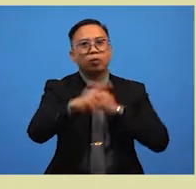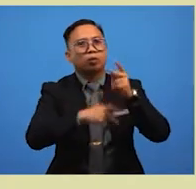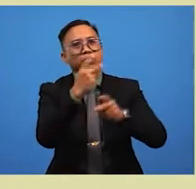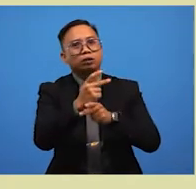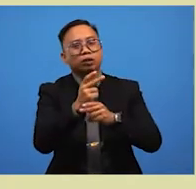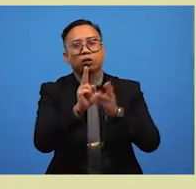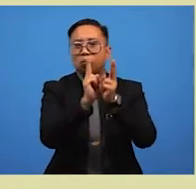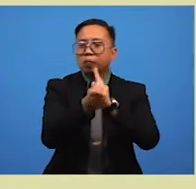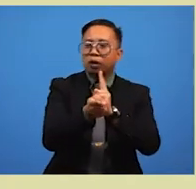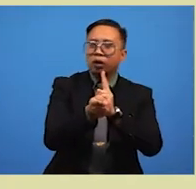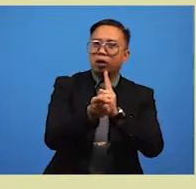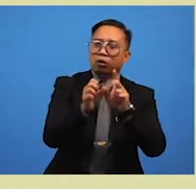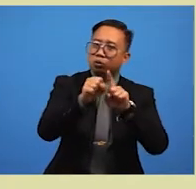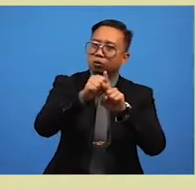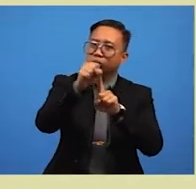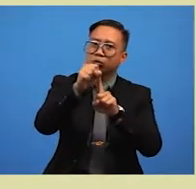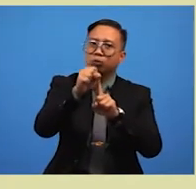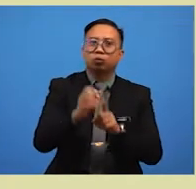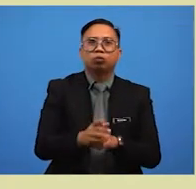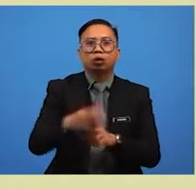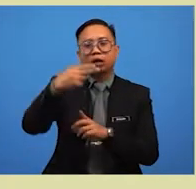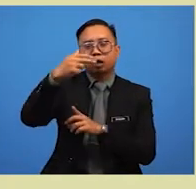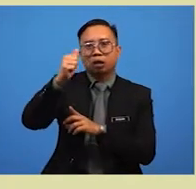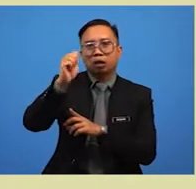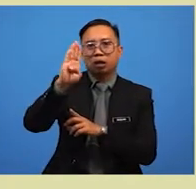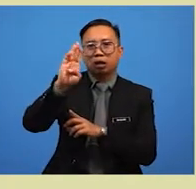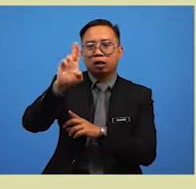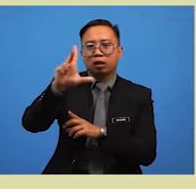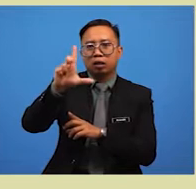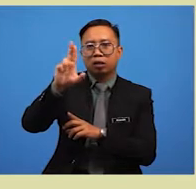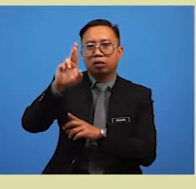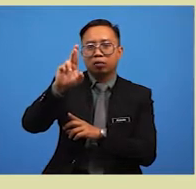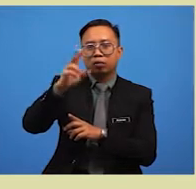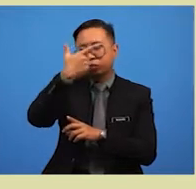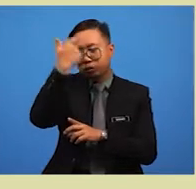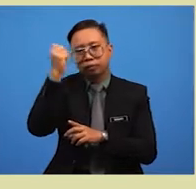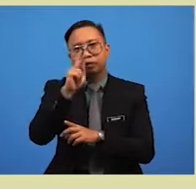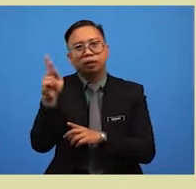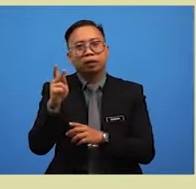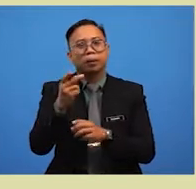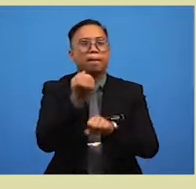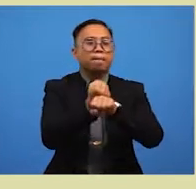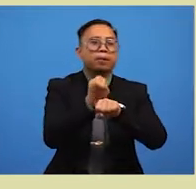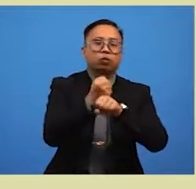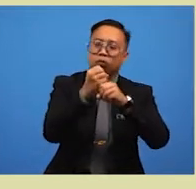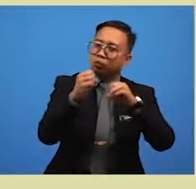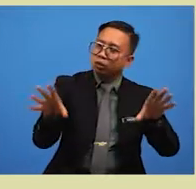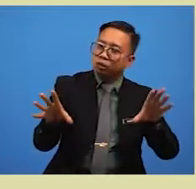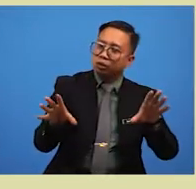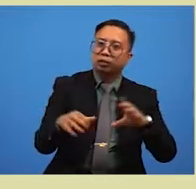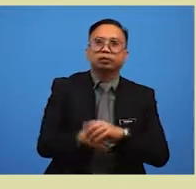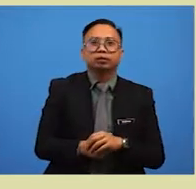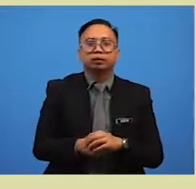perubahan suhu ekstrim dan proses penghabluran garam di kawasan gurun menyebabkan batuan pecah kepada